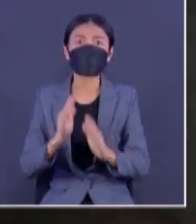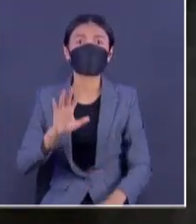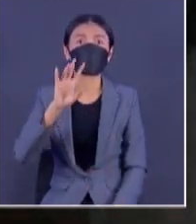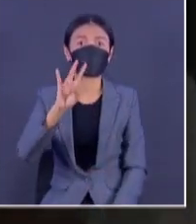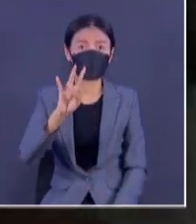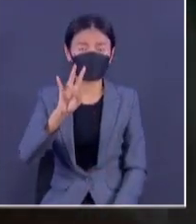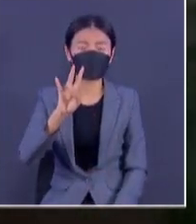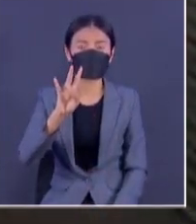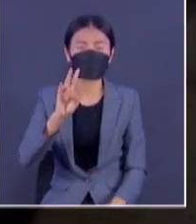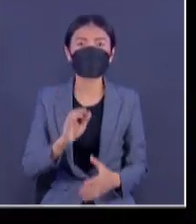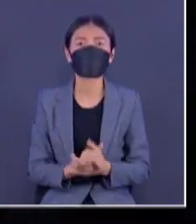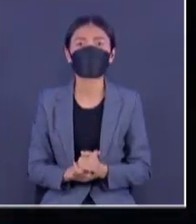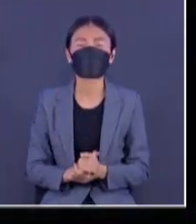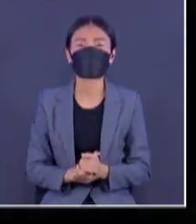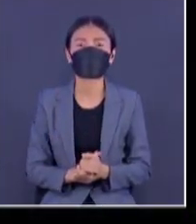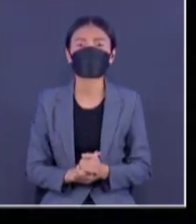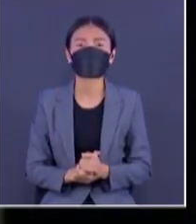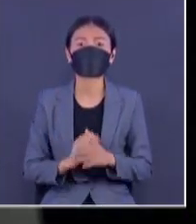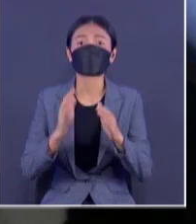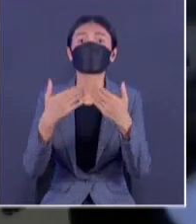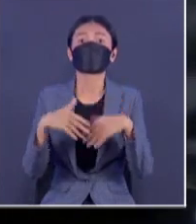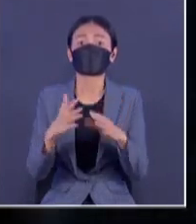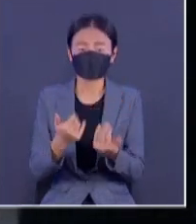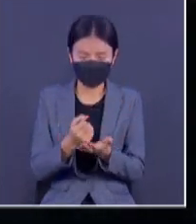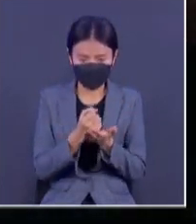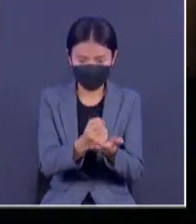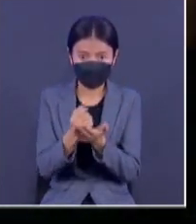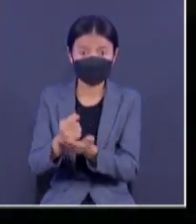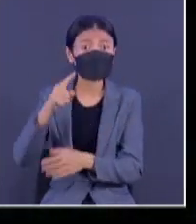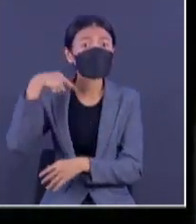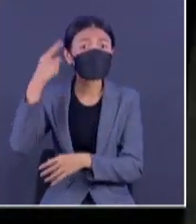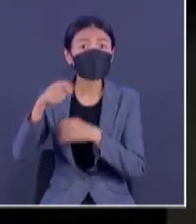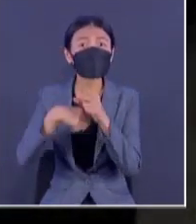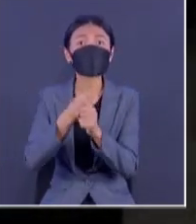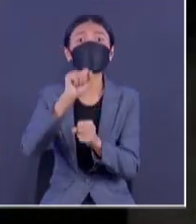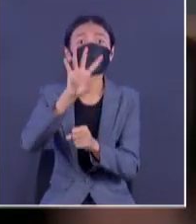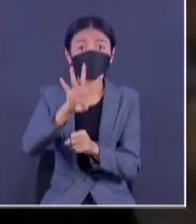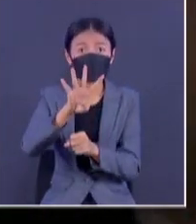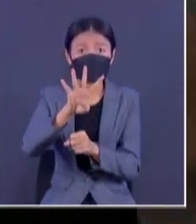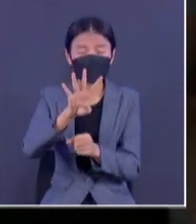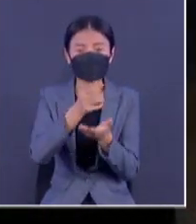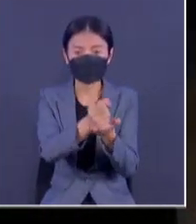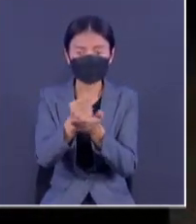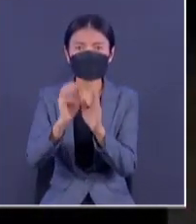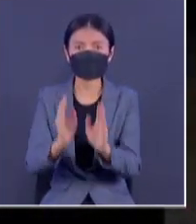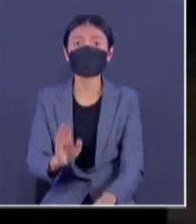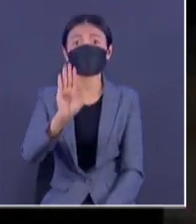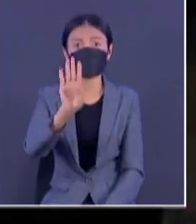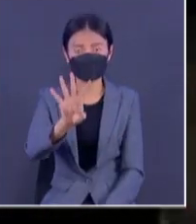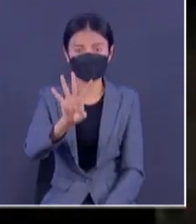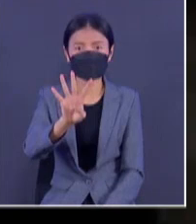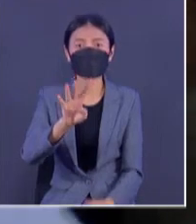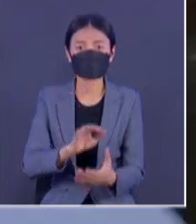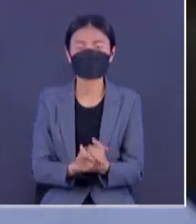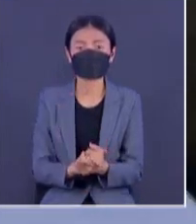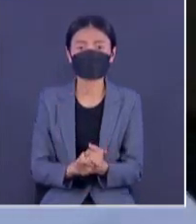นแล้วก็สามารถเข้าไปช่วยเหลือผู้เสียหายเป็นเด็กหญิงวัย14ปีอีก4คนนะครับโดยพลตำรวจโทประจ